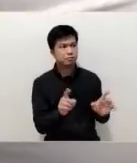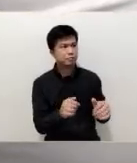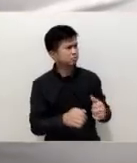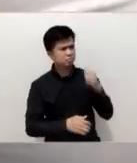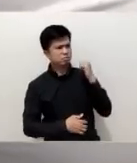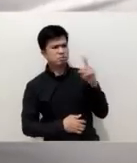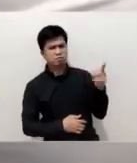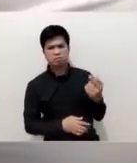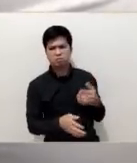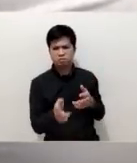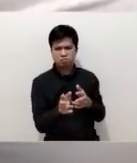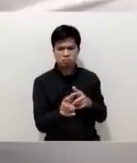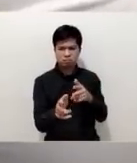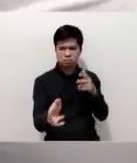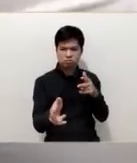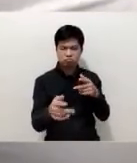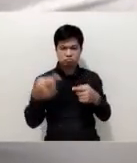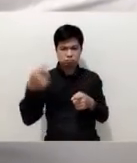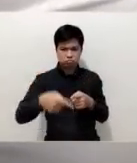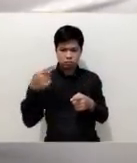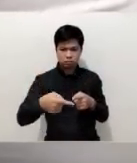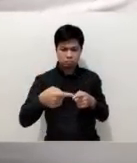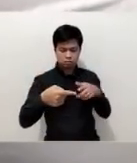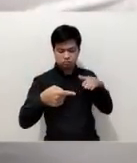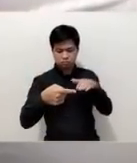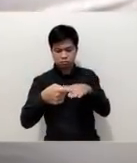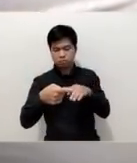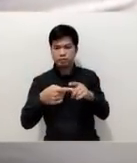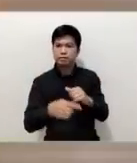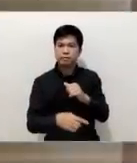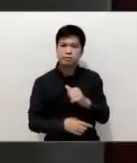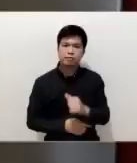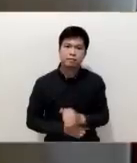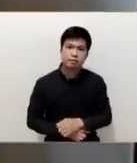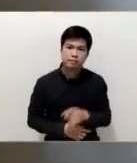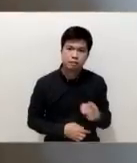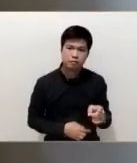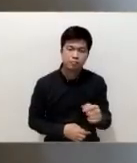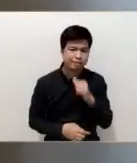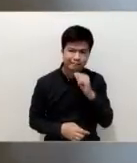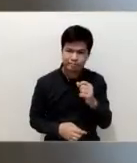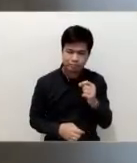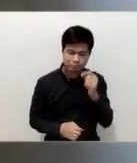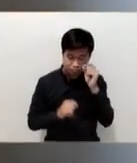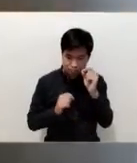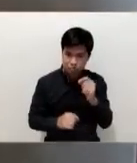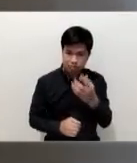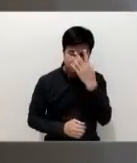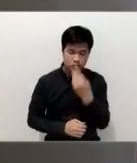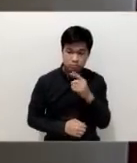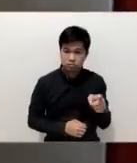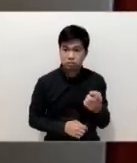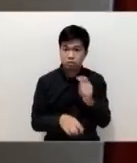ako inaantok, tulugit pa lang, ako nawala na ako sa tulugit. Nasa kustodiya ng Taguig City